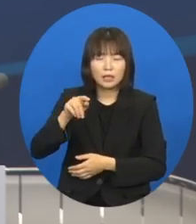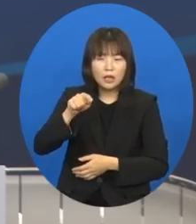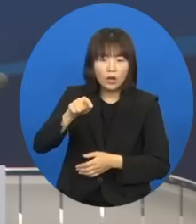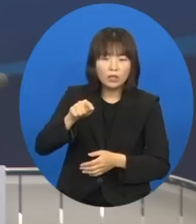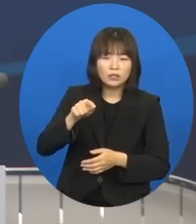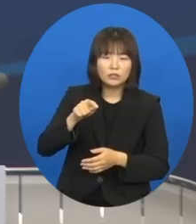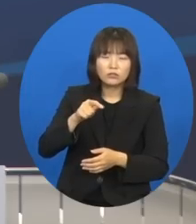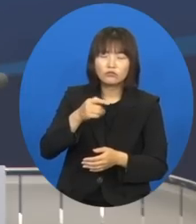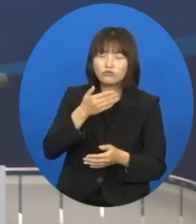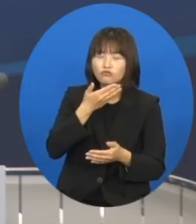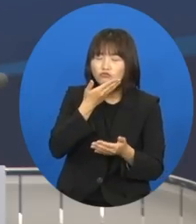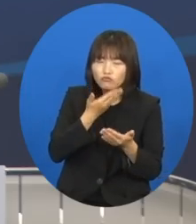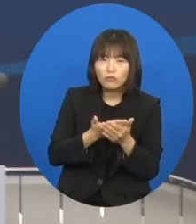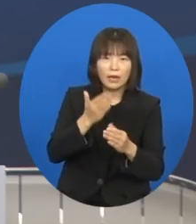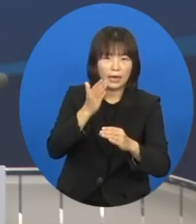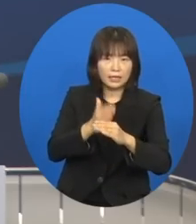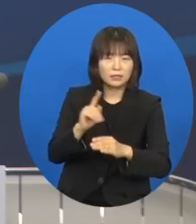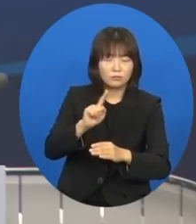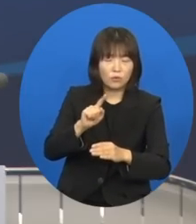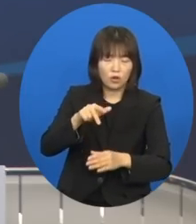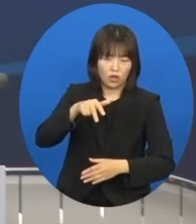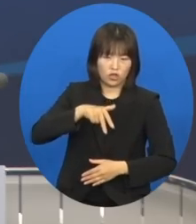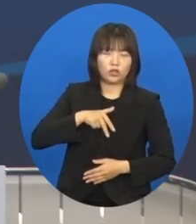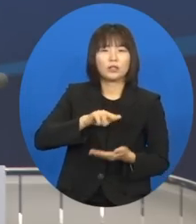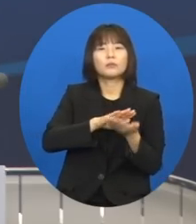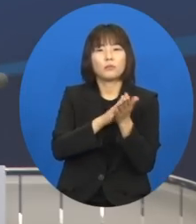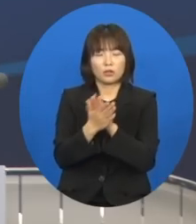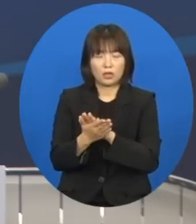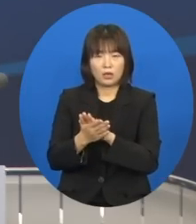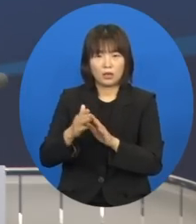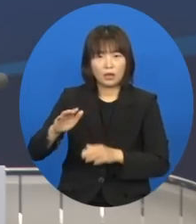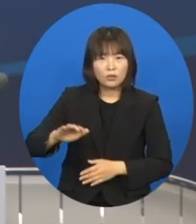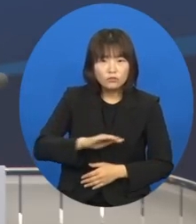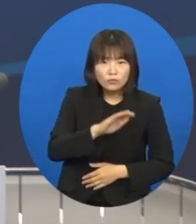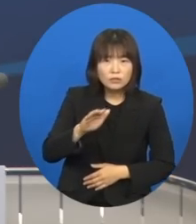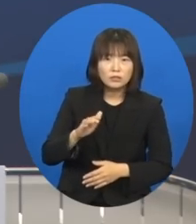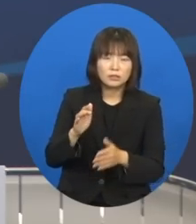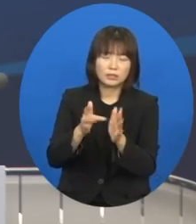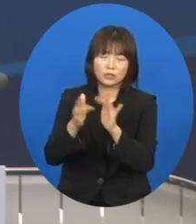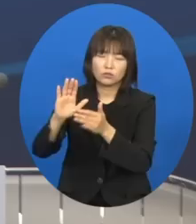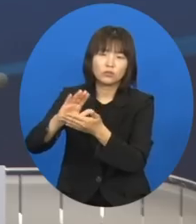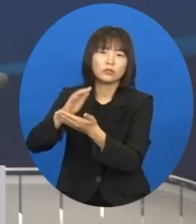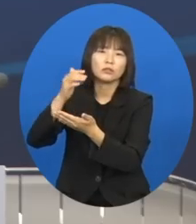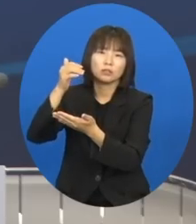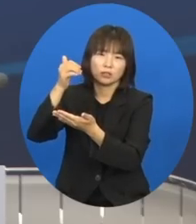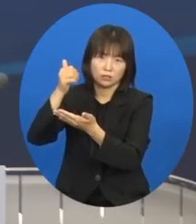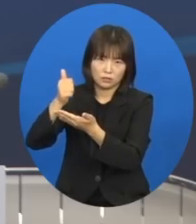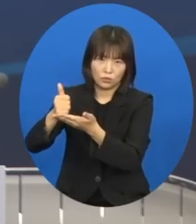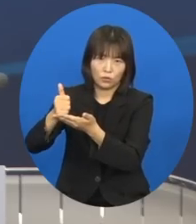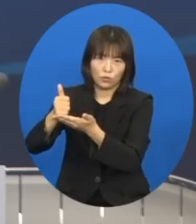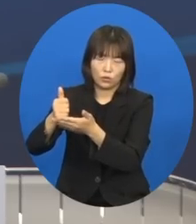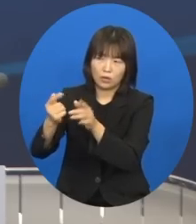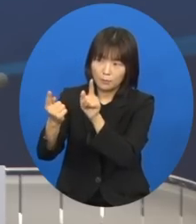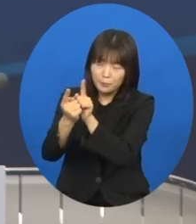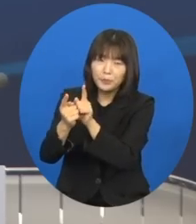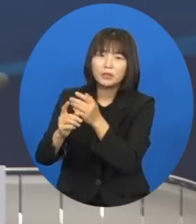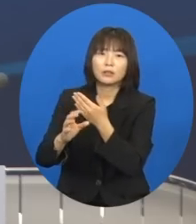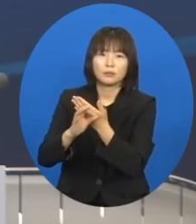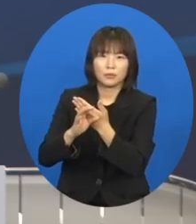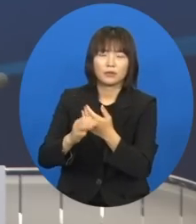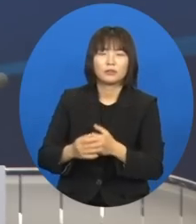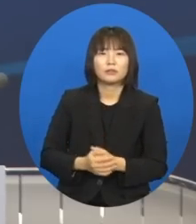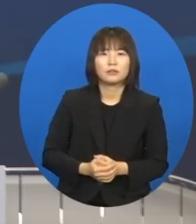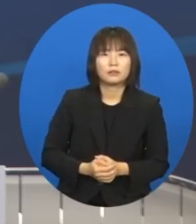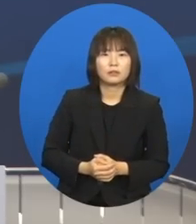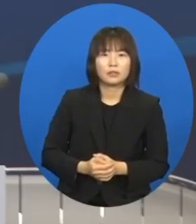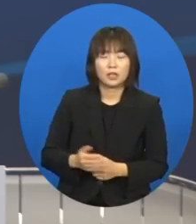변화입니다. 우리가 사랑하는 사람 예수 그리스도. 예수 그리스도를 만나면 자